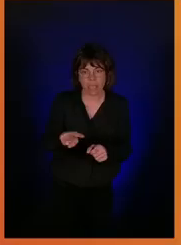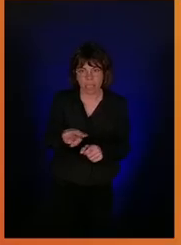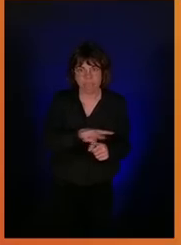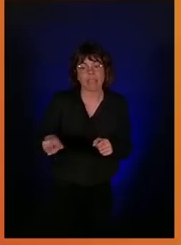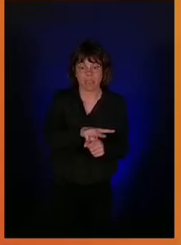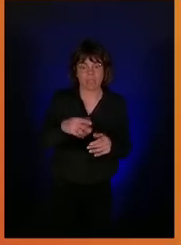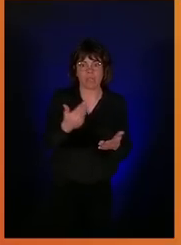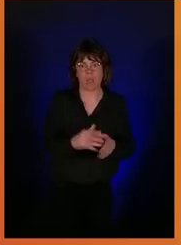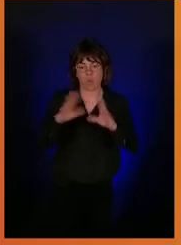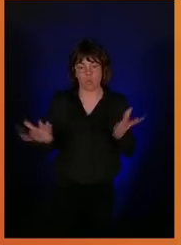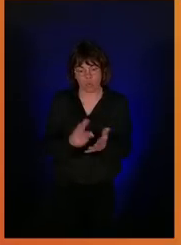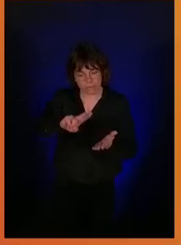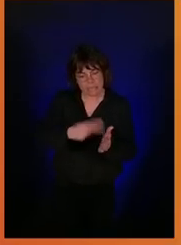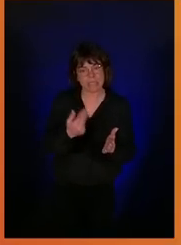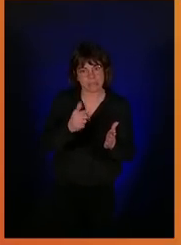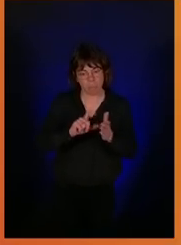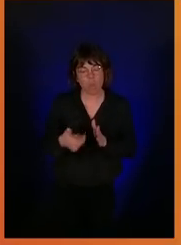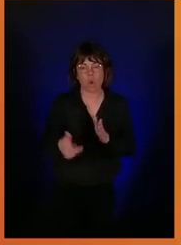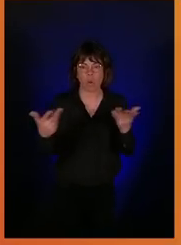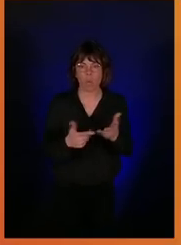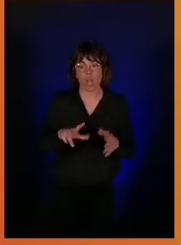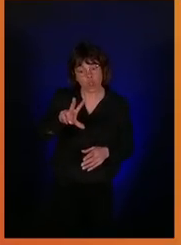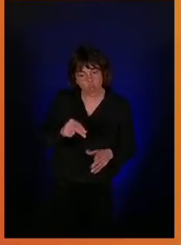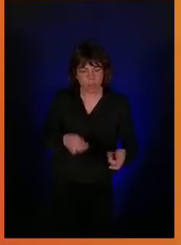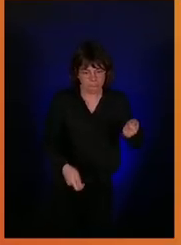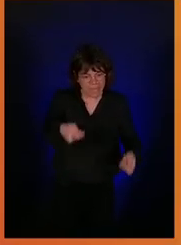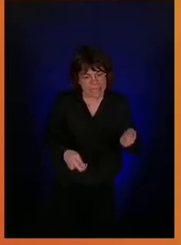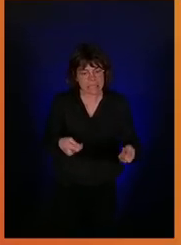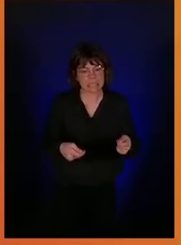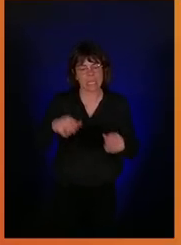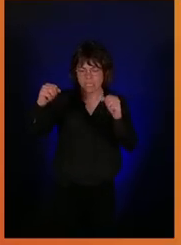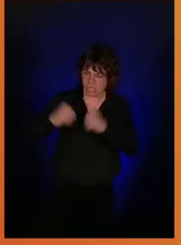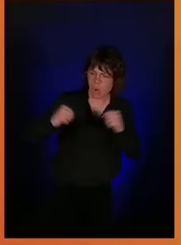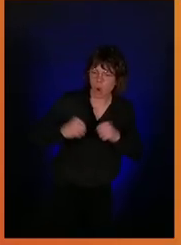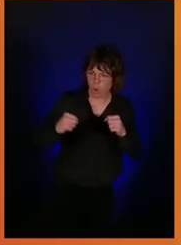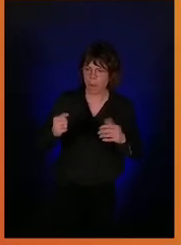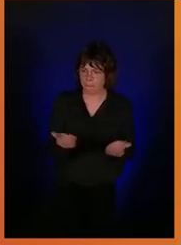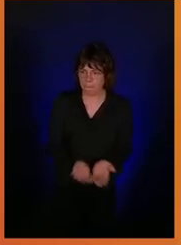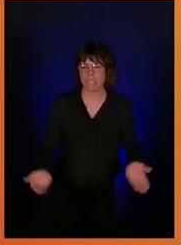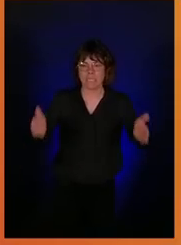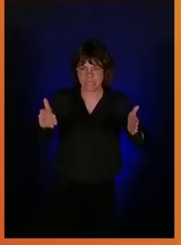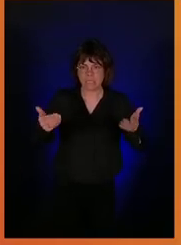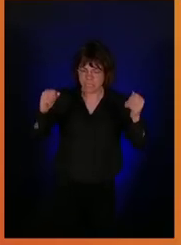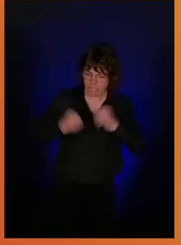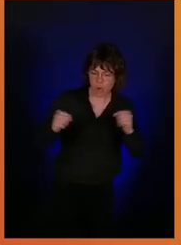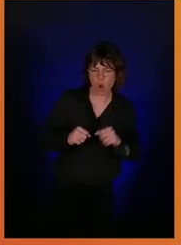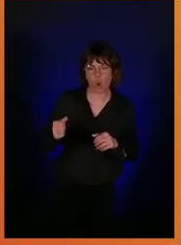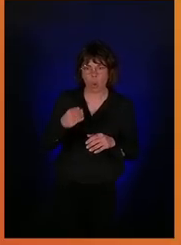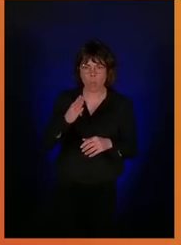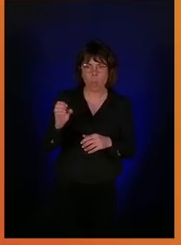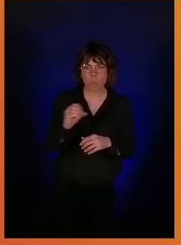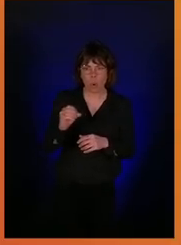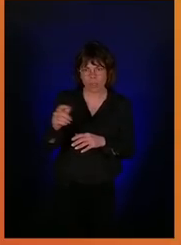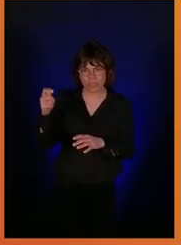pour 30 bassines, avec l'accord de Matignon et les ministères de l'Agriculture et de la Biodiversité. La